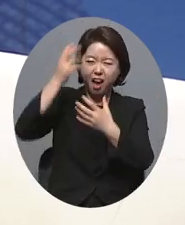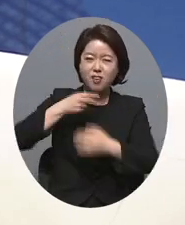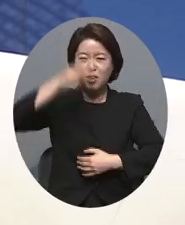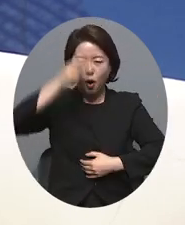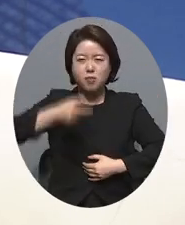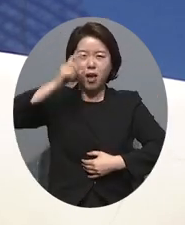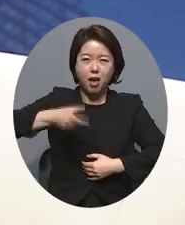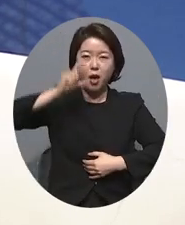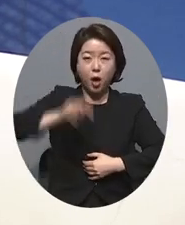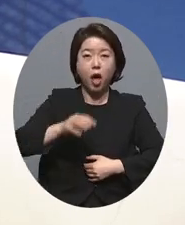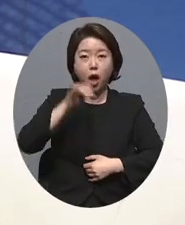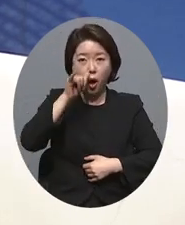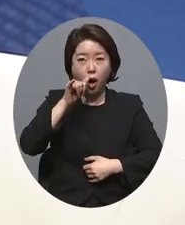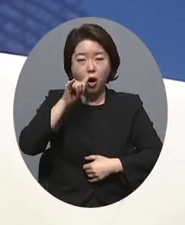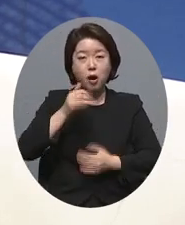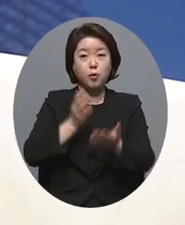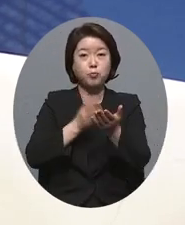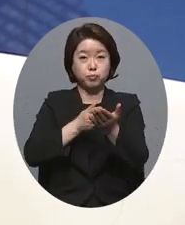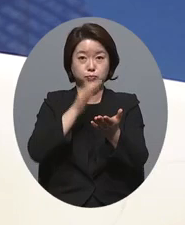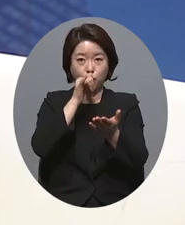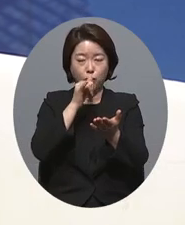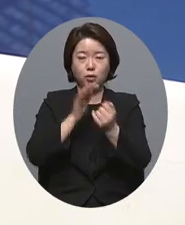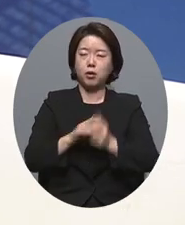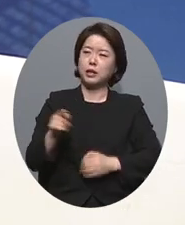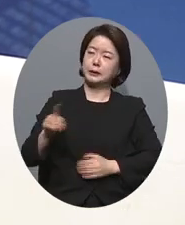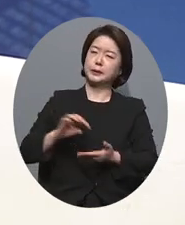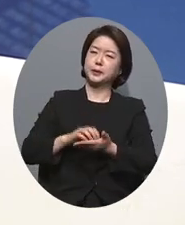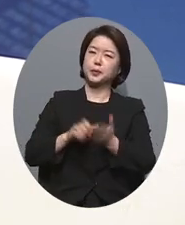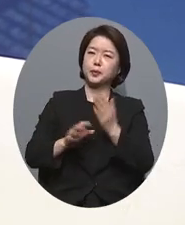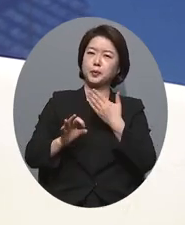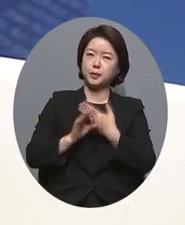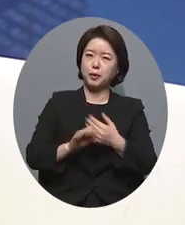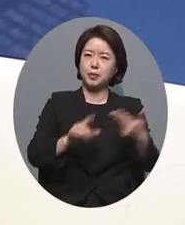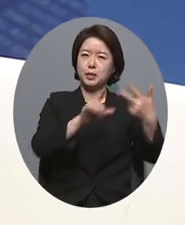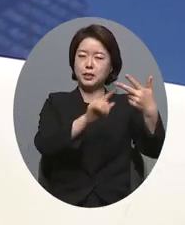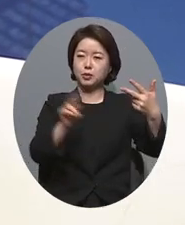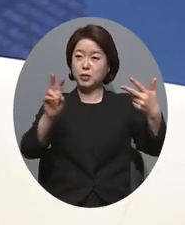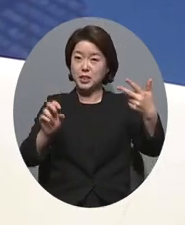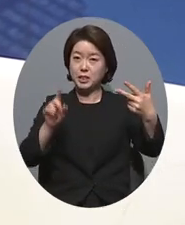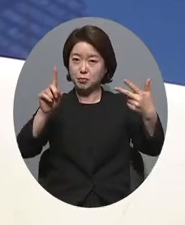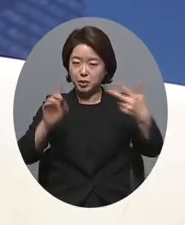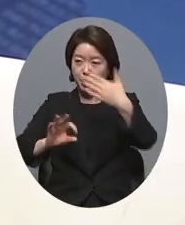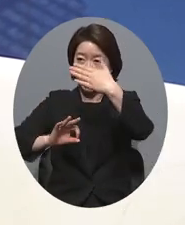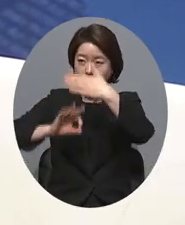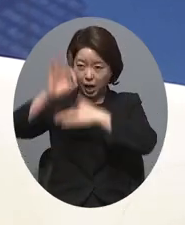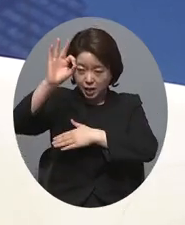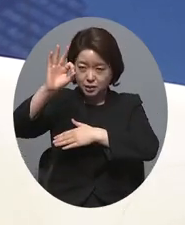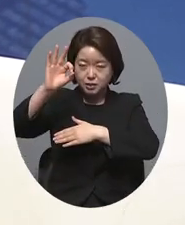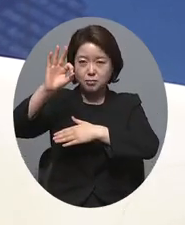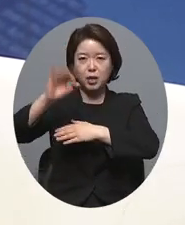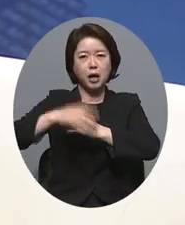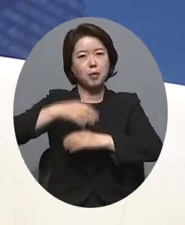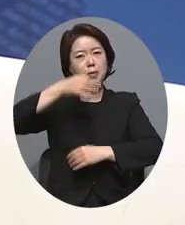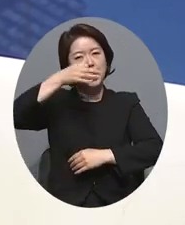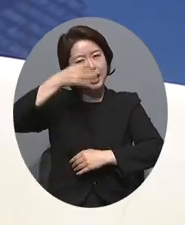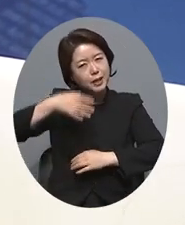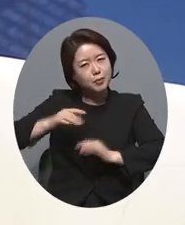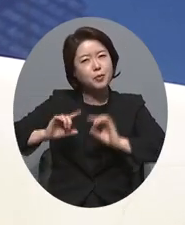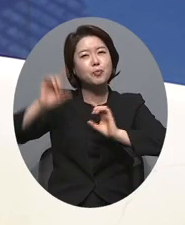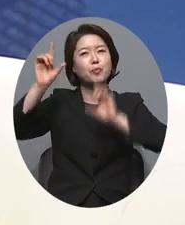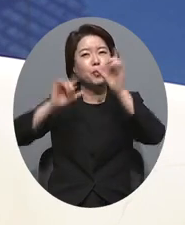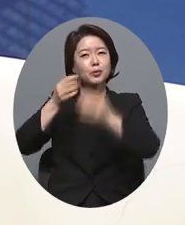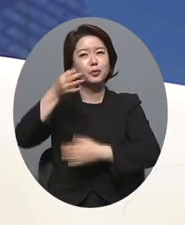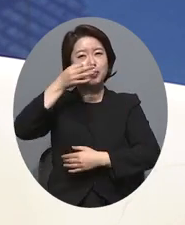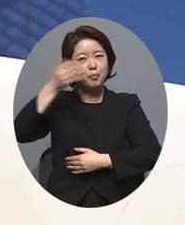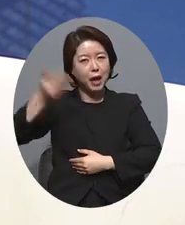더 탐사는 보도를 했습니다. 그 정도라면 7월 20일 오전에는 좀 힘들 수도 있을 것 같다는 생각도